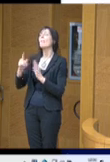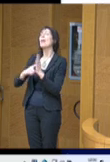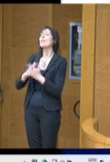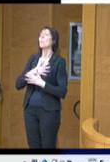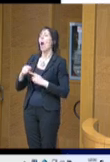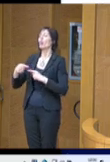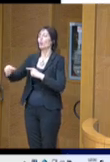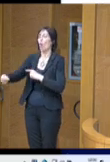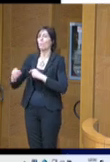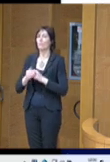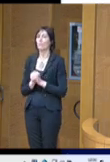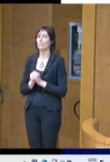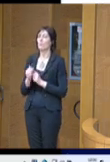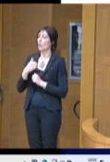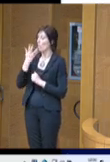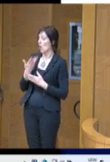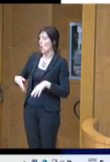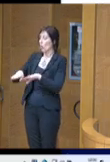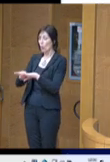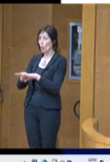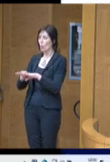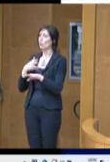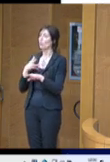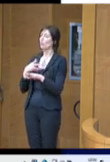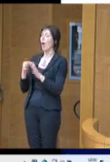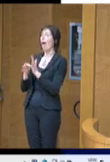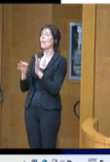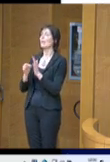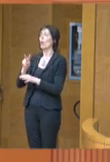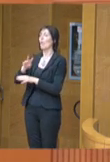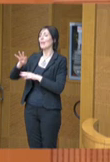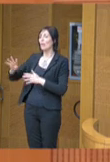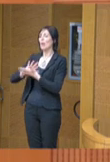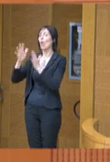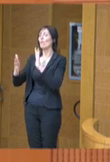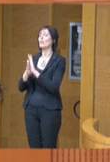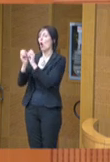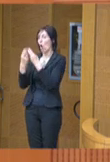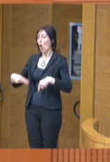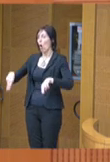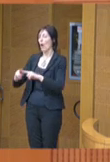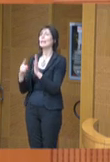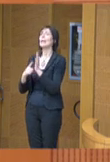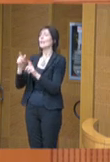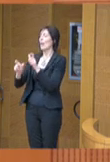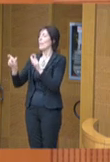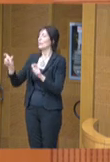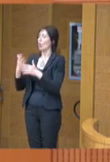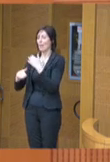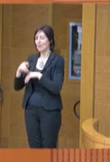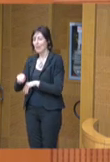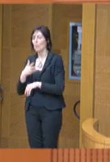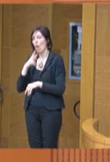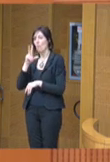maggio. Ci piace concludere con un estratto dell'articolo 24 della Convenzione delle Nazioni Unite sui diritti delle persone con